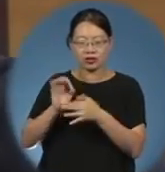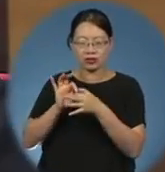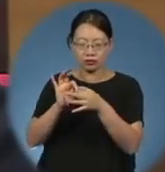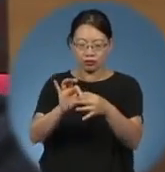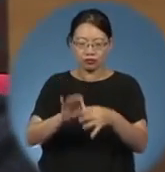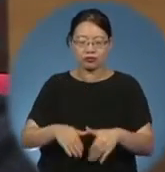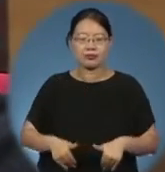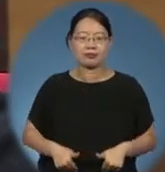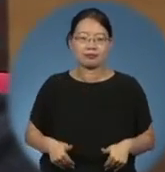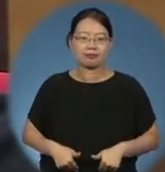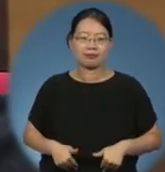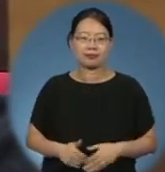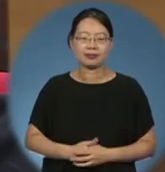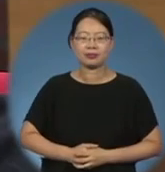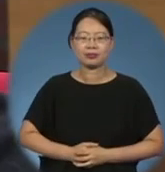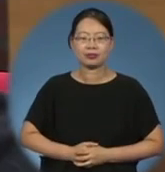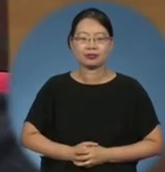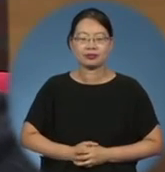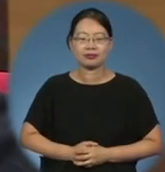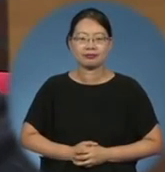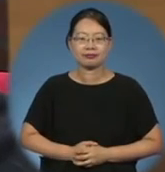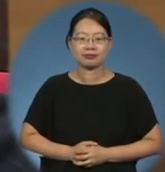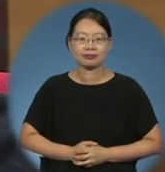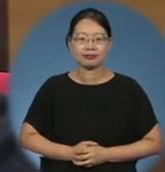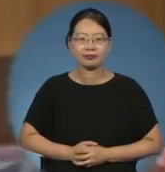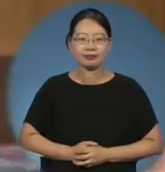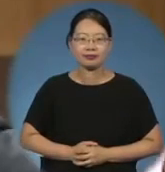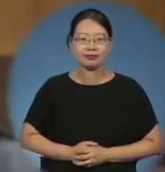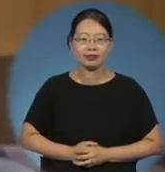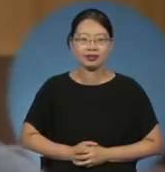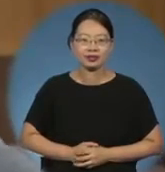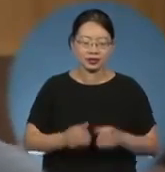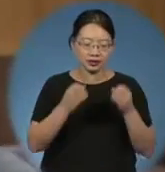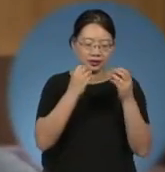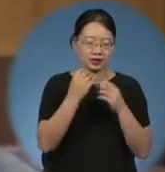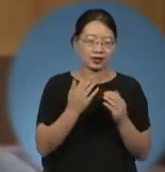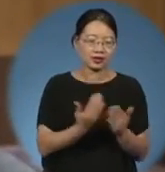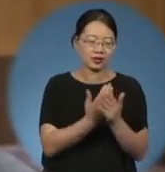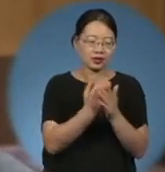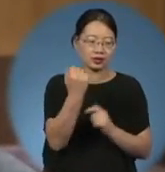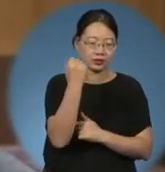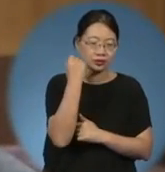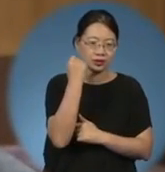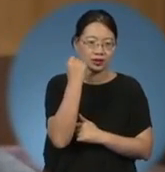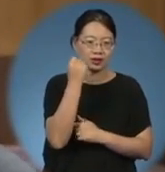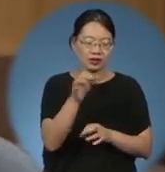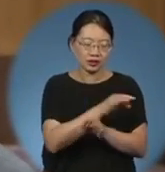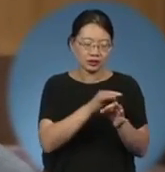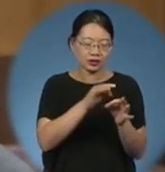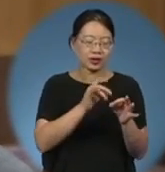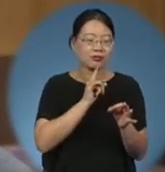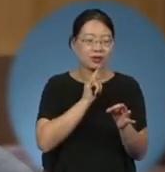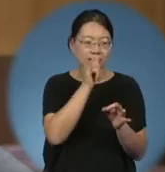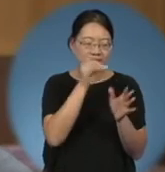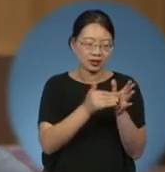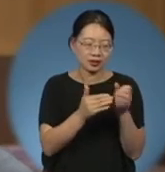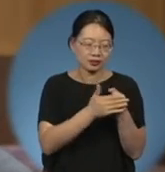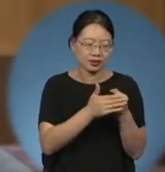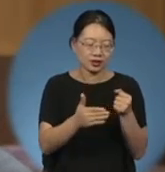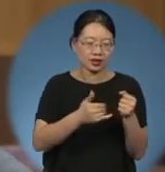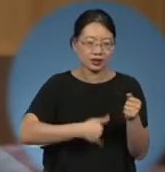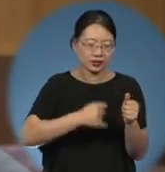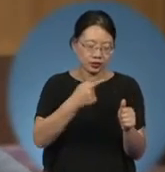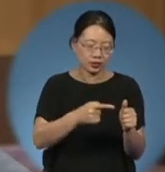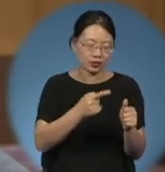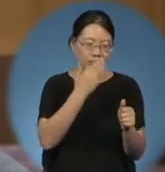유지를 해 나가는 수밖에 없지 않냐 이렇게 생각을 마침 부 신성장동력 뭐 경제 얘기가 나왔으니까 네 자녀 교육도